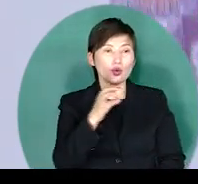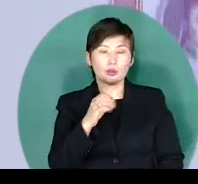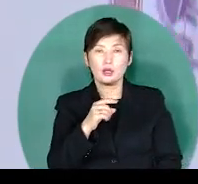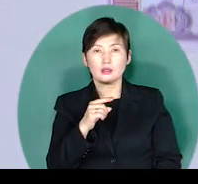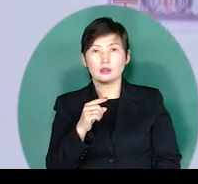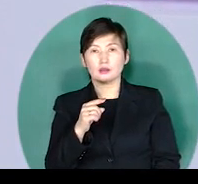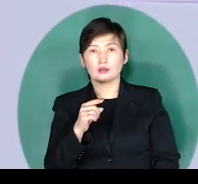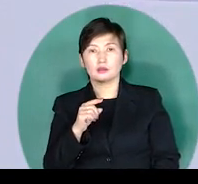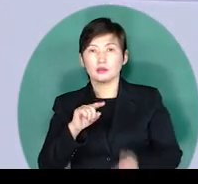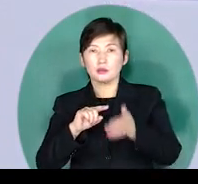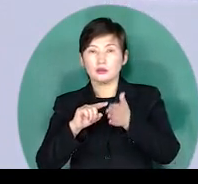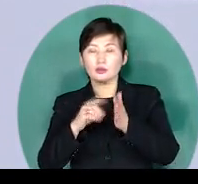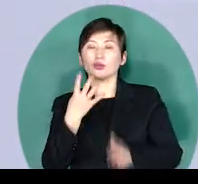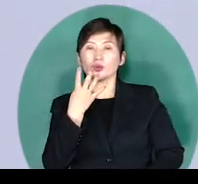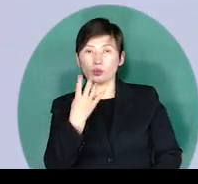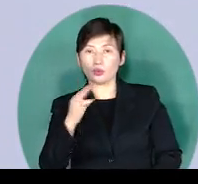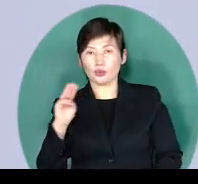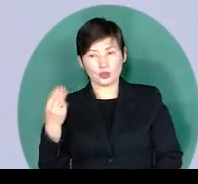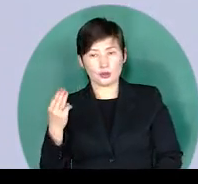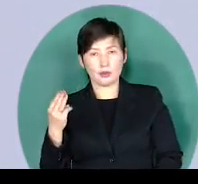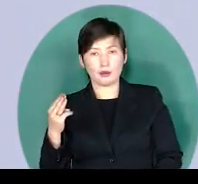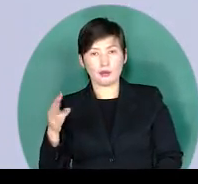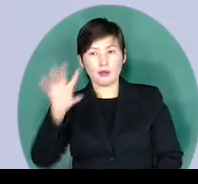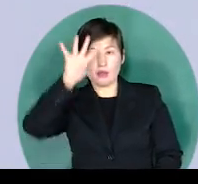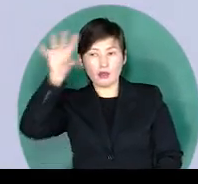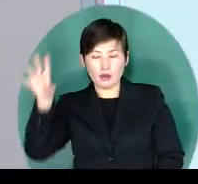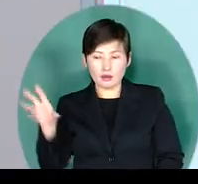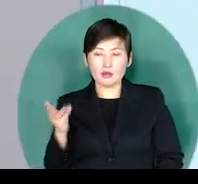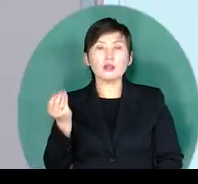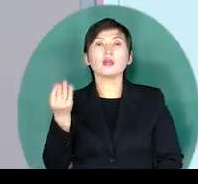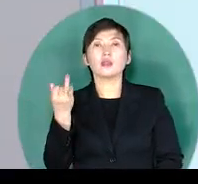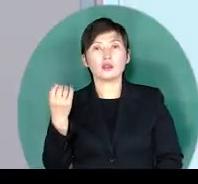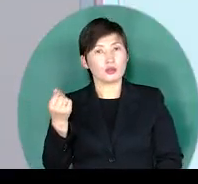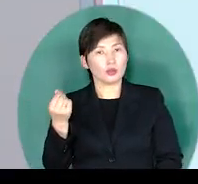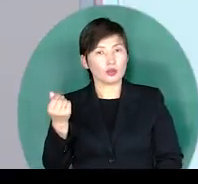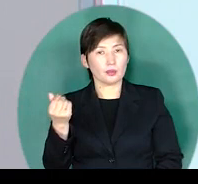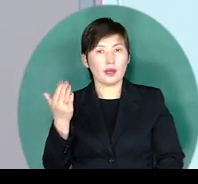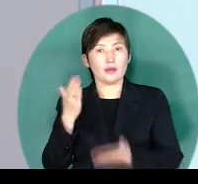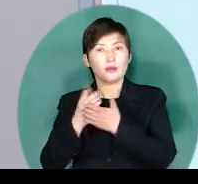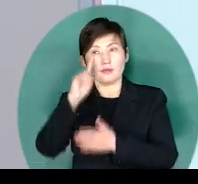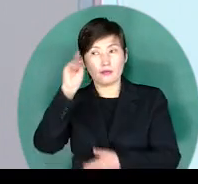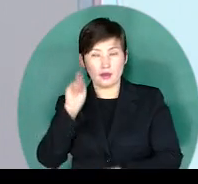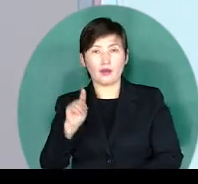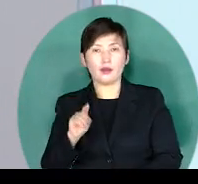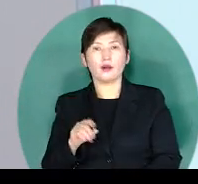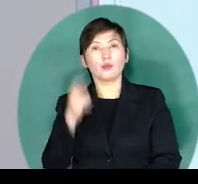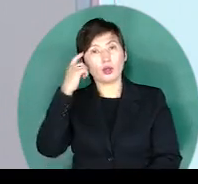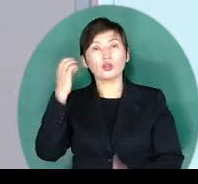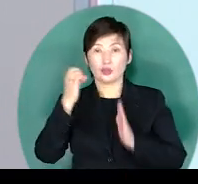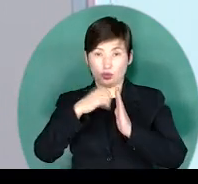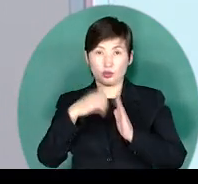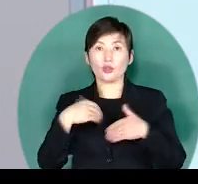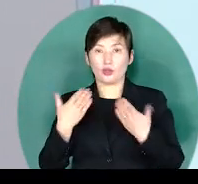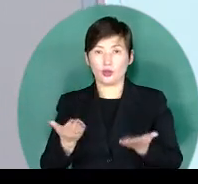дэвсгэртээс 4 ширхэг байвал энд нийт хэдэн төгрөгийн дэвсгэрт байна вэ гэдгийг яах вэ? Олно гэсэн үг